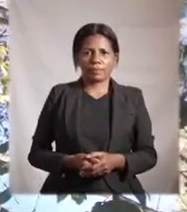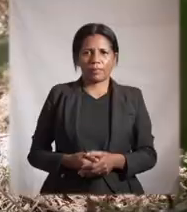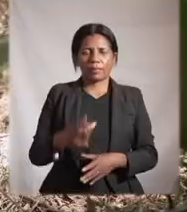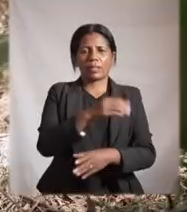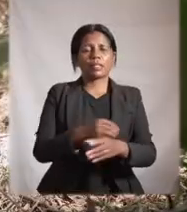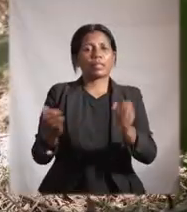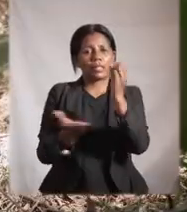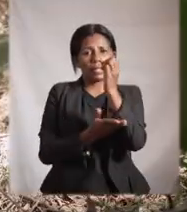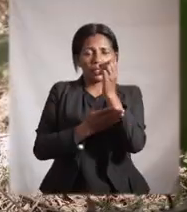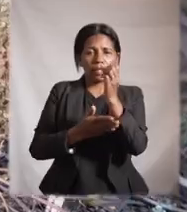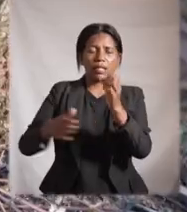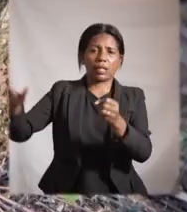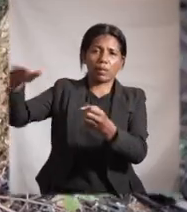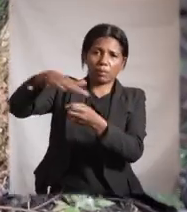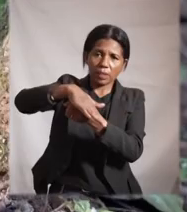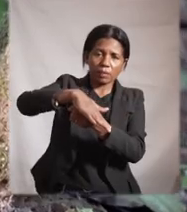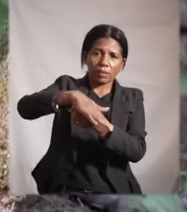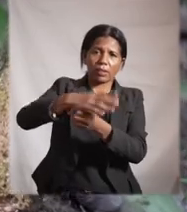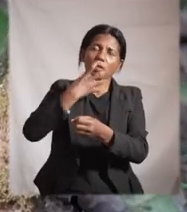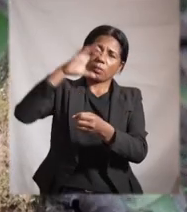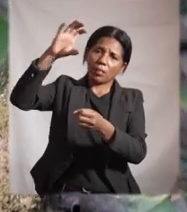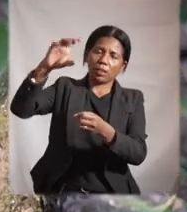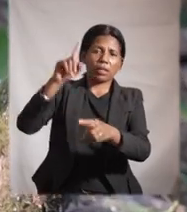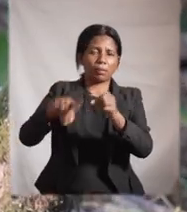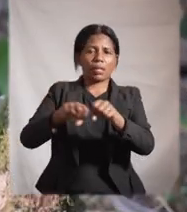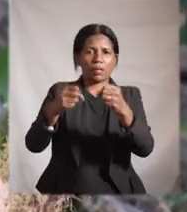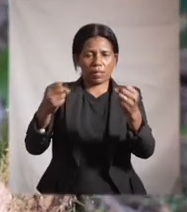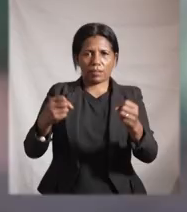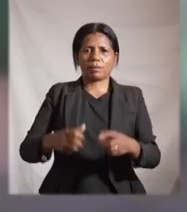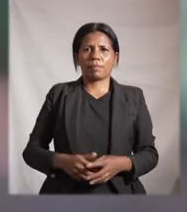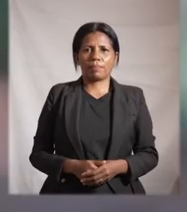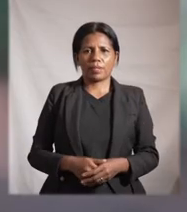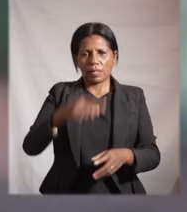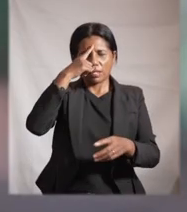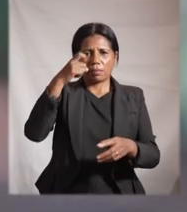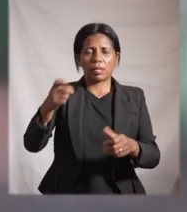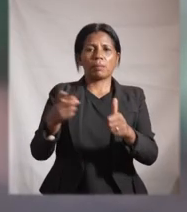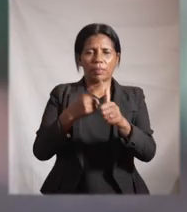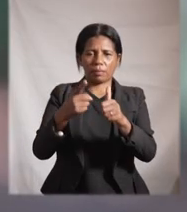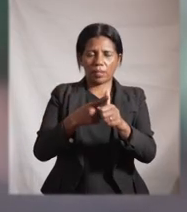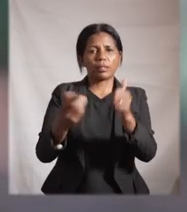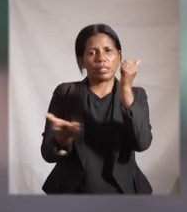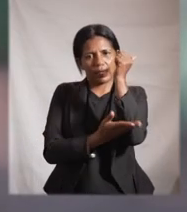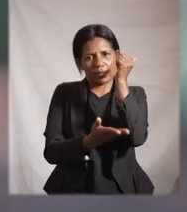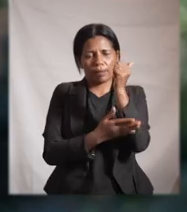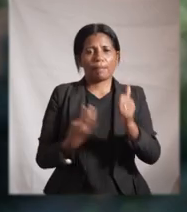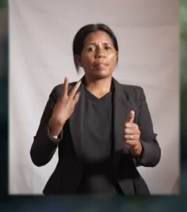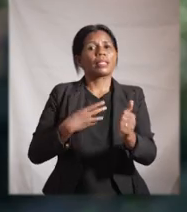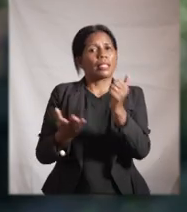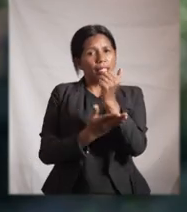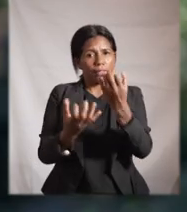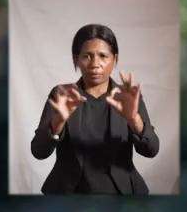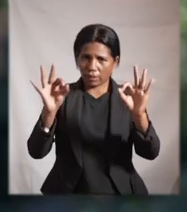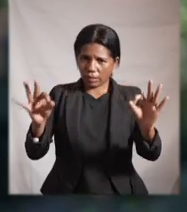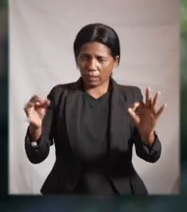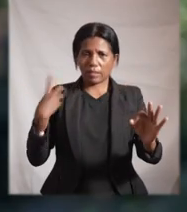Teh si tengi halo alisan sana, para Hormatan tinggi kona nih label dorok. Tan nih mah tiap permiru be tesin. Ita tesi